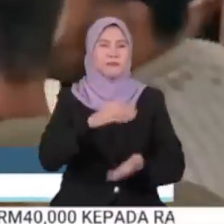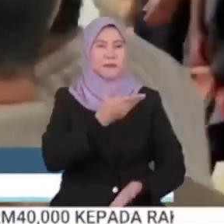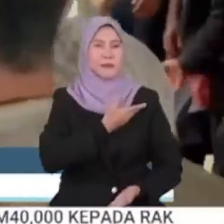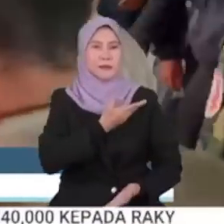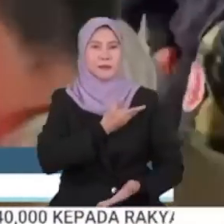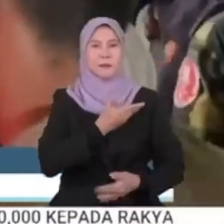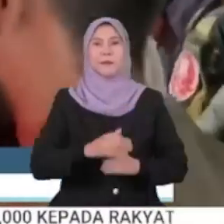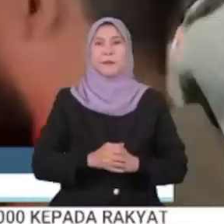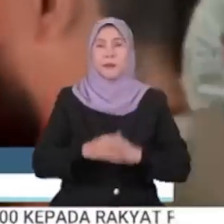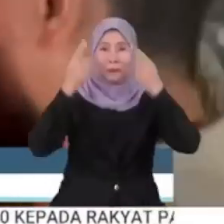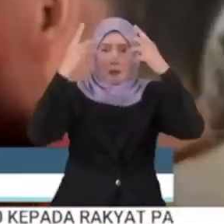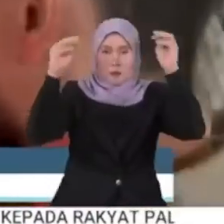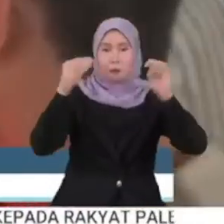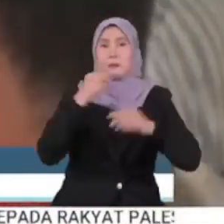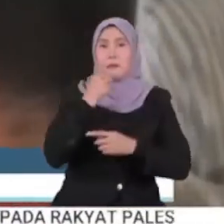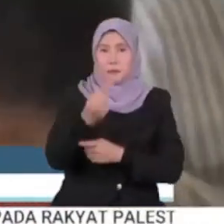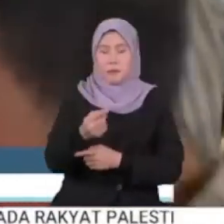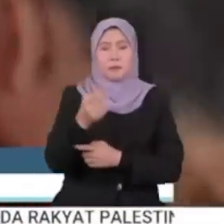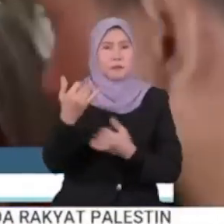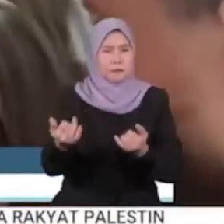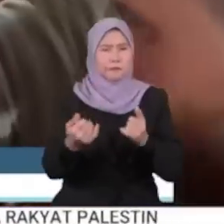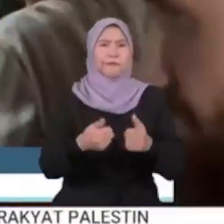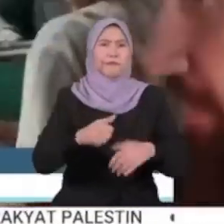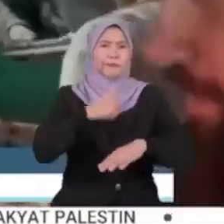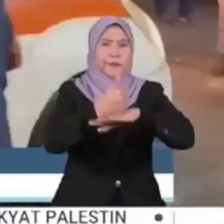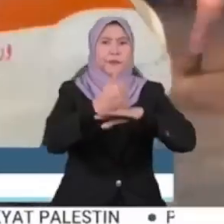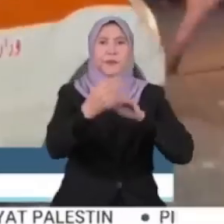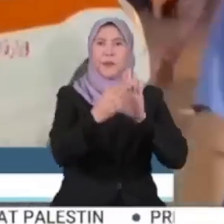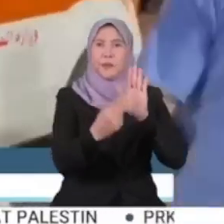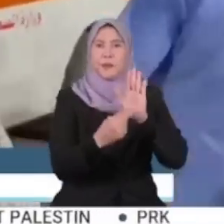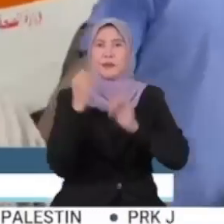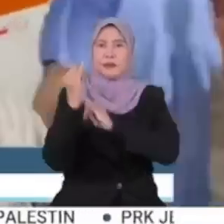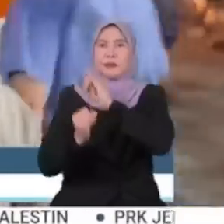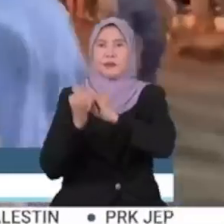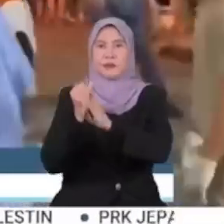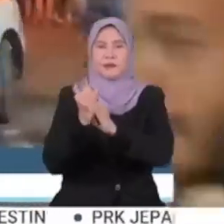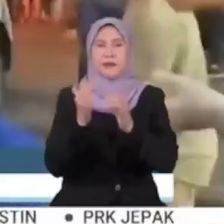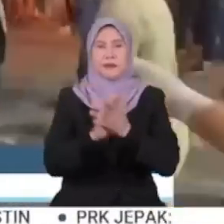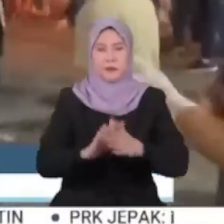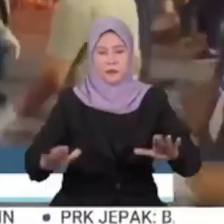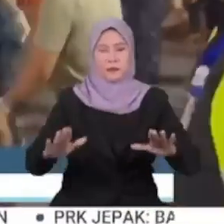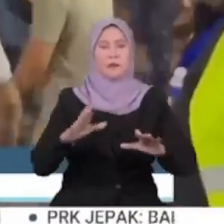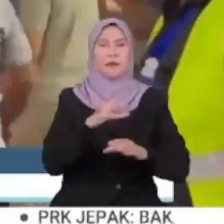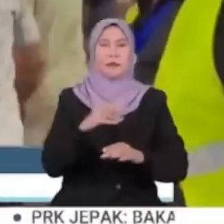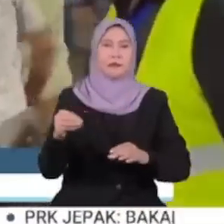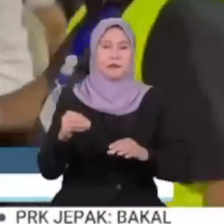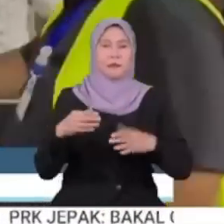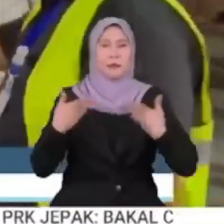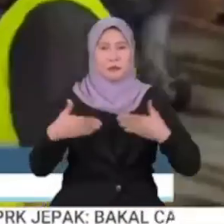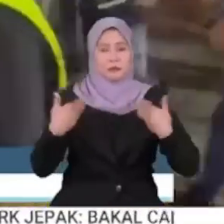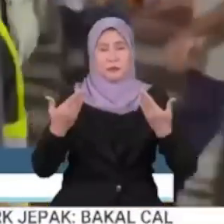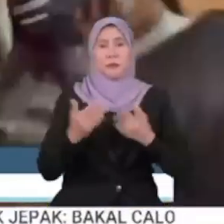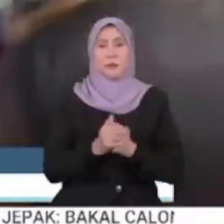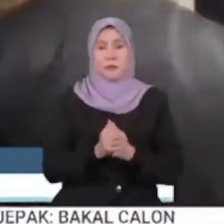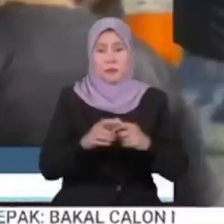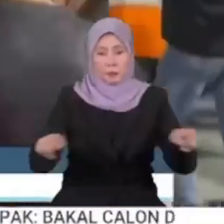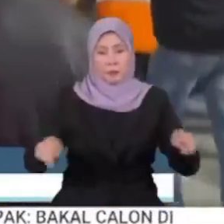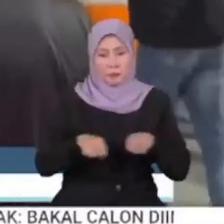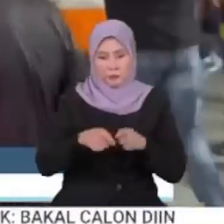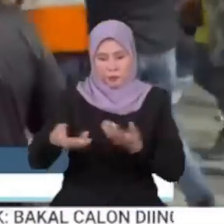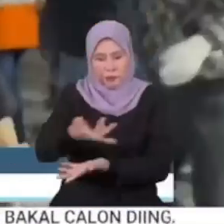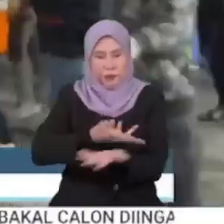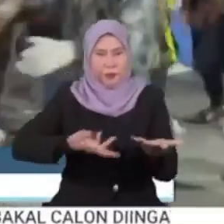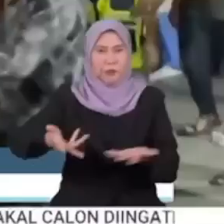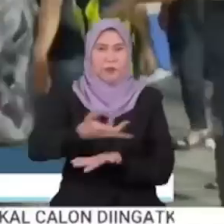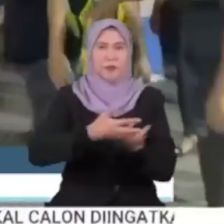Seri Anwar Ibrahim menegaskan Malaysia yakin dengan menegakkan undang-undang antarabangsa serta keselamatan dan kemakmuran dapat mengawal interaksi